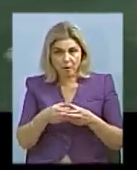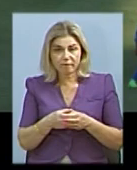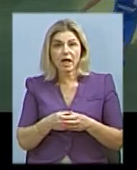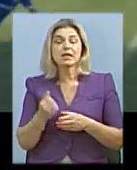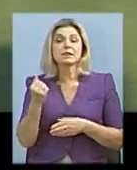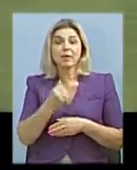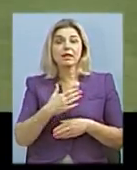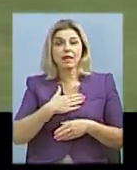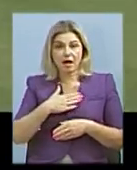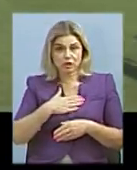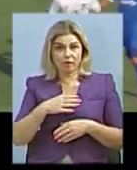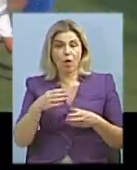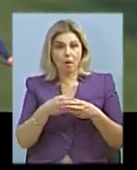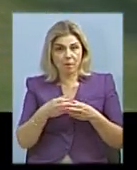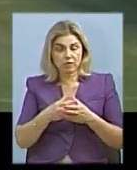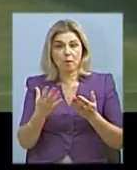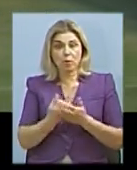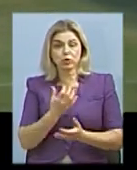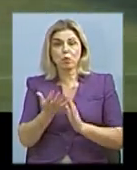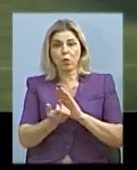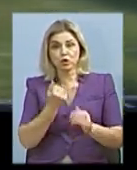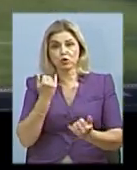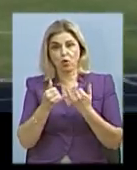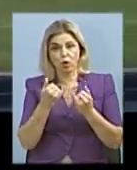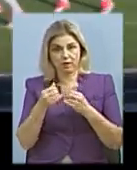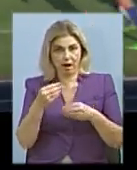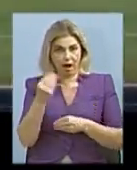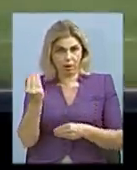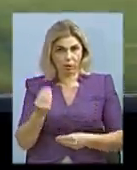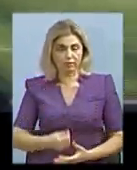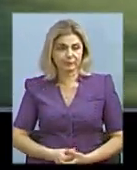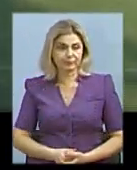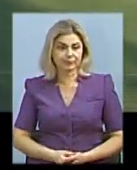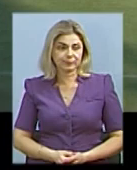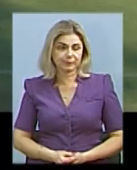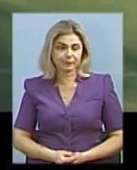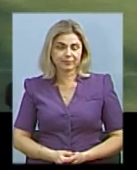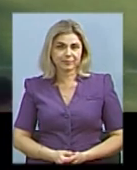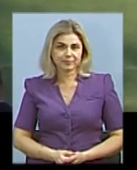Кравченка, за що отримав від арбітра жовту картку.